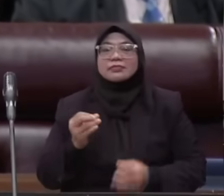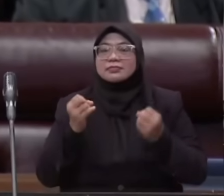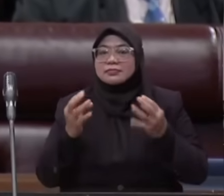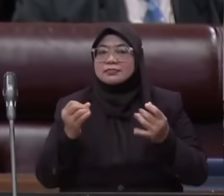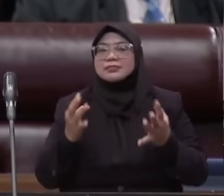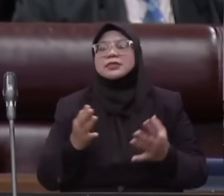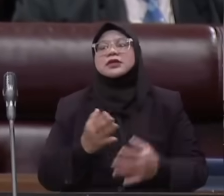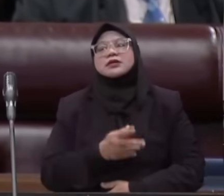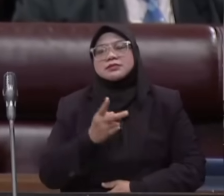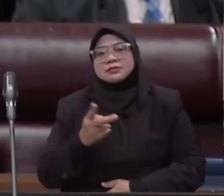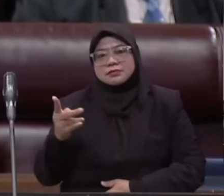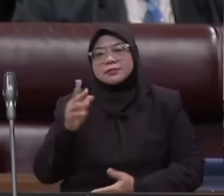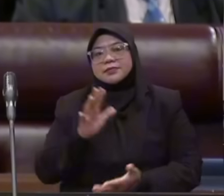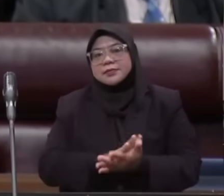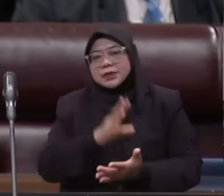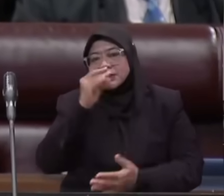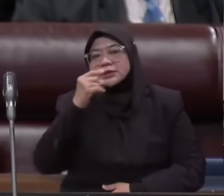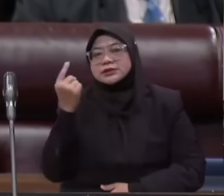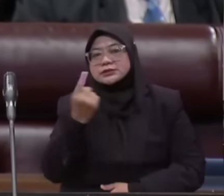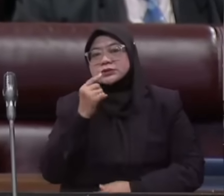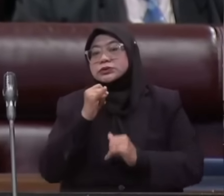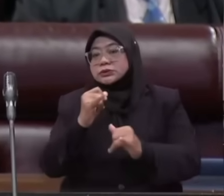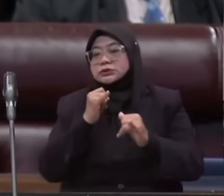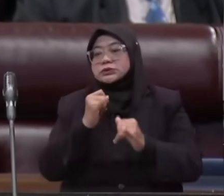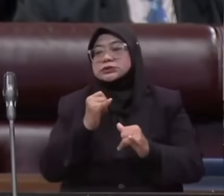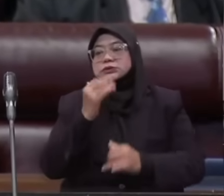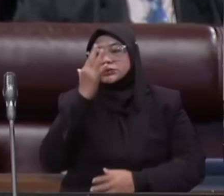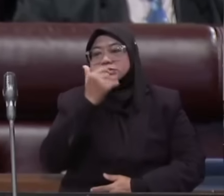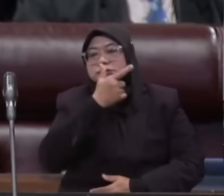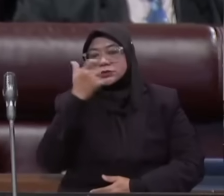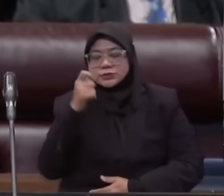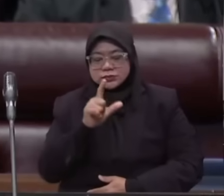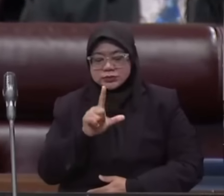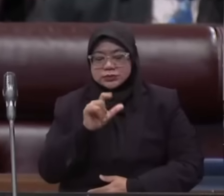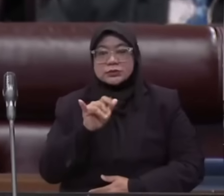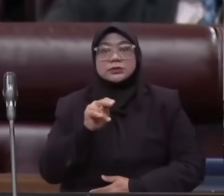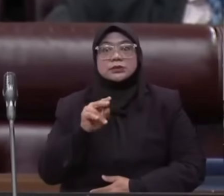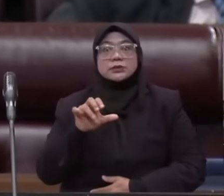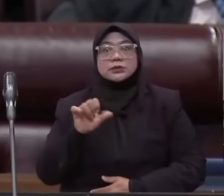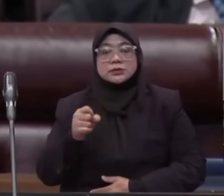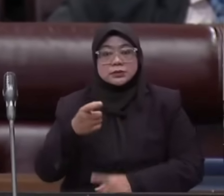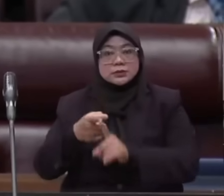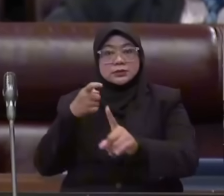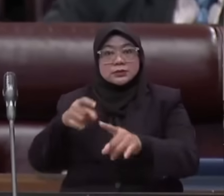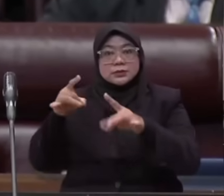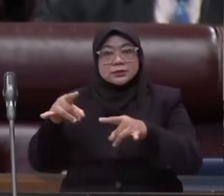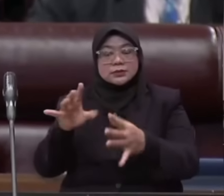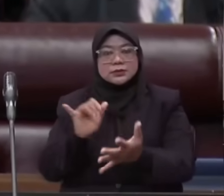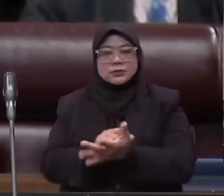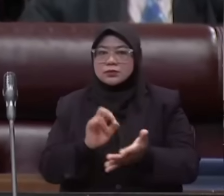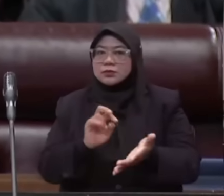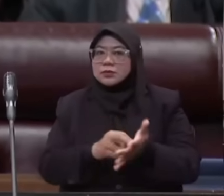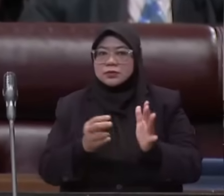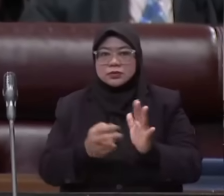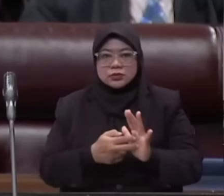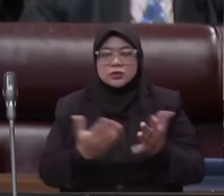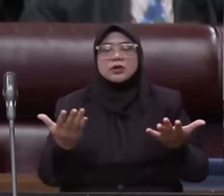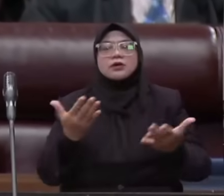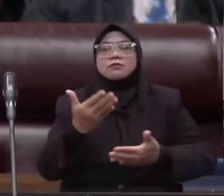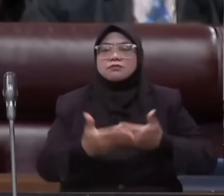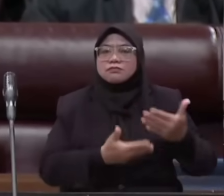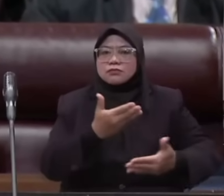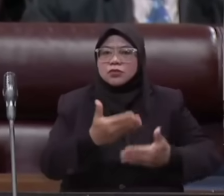eee pegawai yang boleh kita belajar antara satu sama lain Sebab apa yang lainnya proses daripada Austria pun dia tidak kemudian